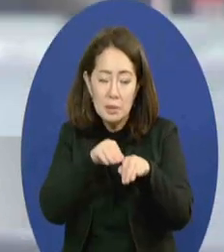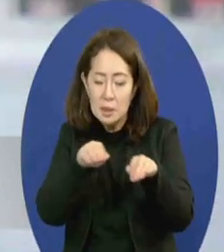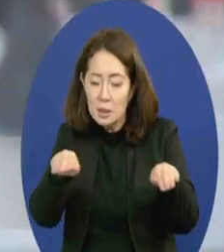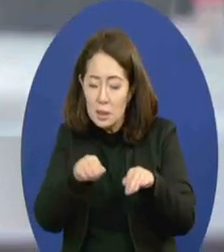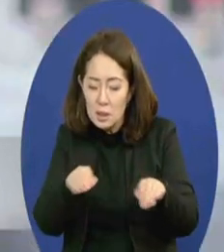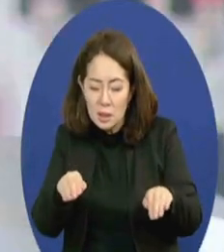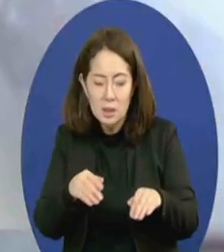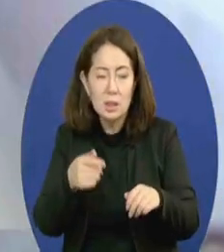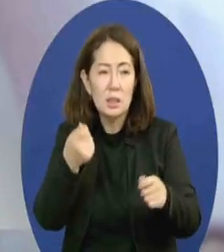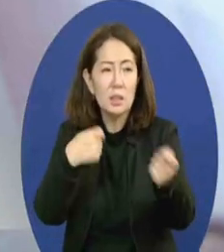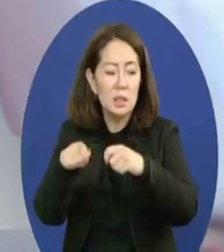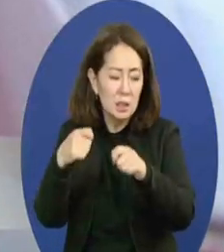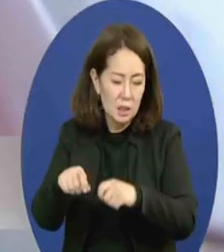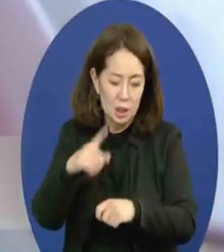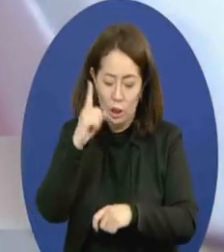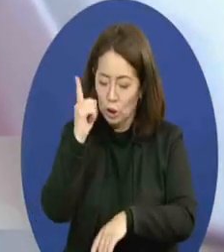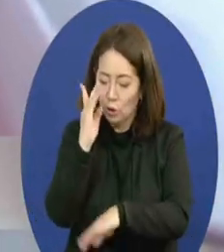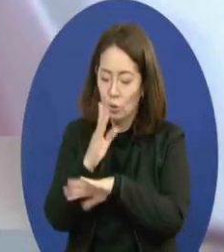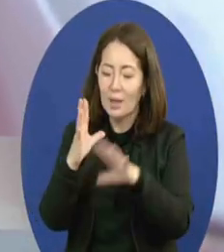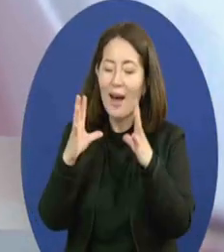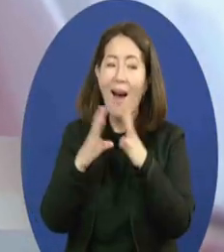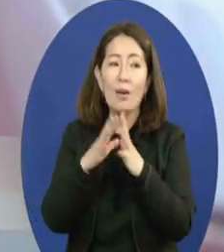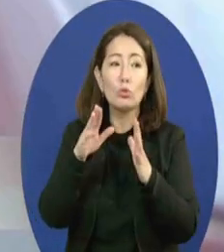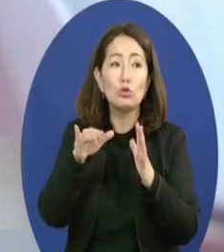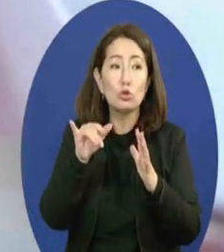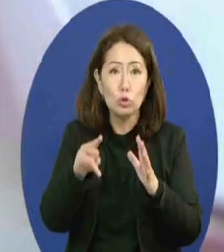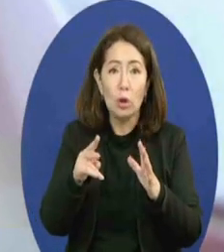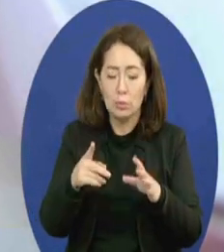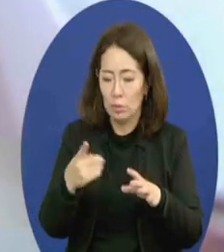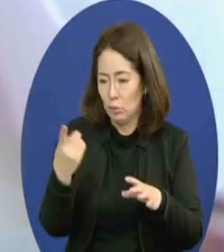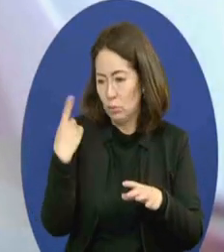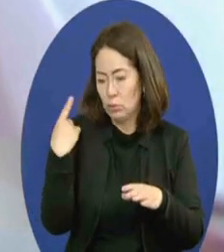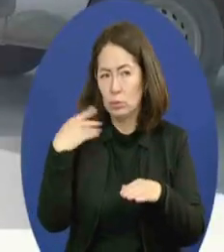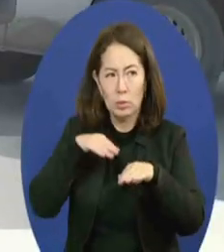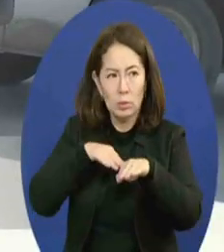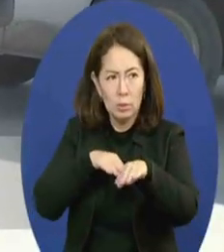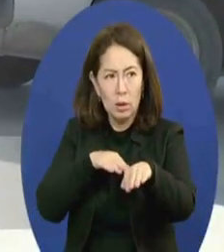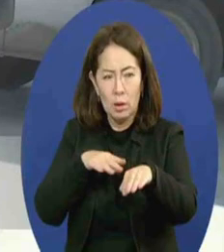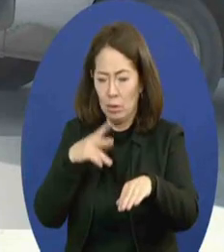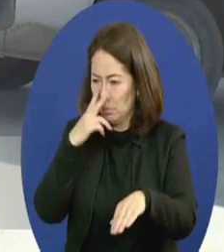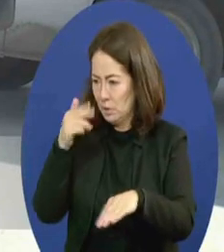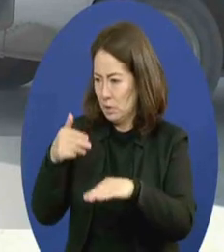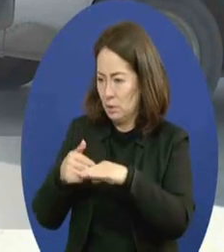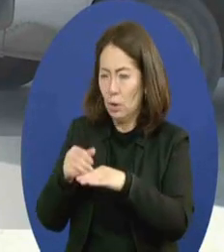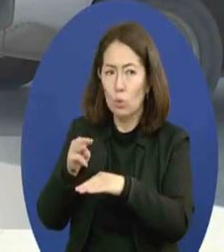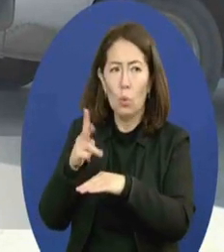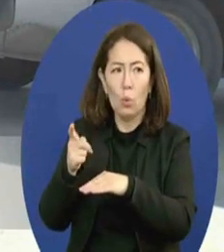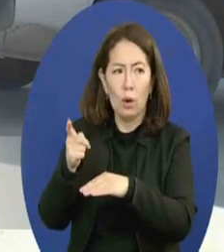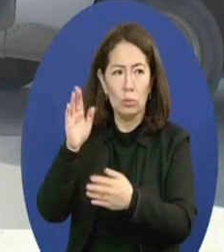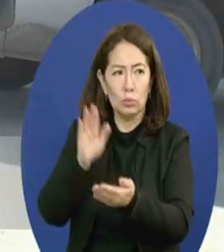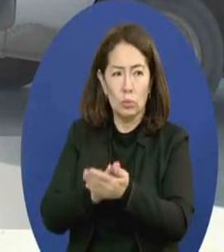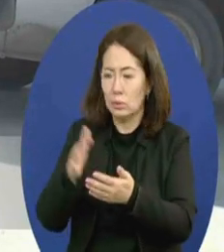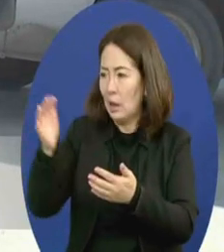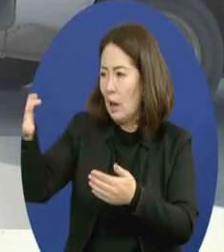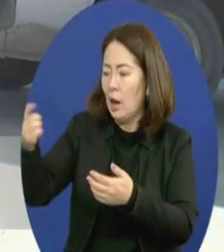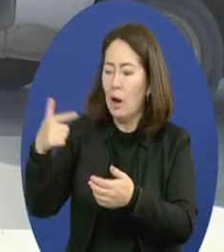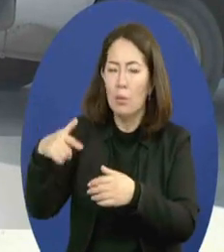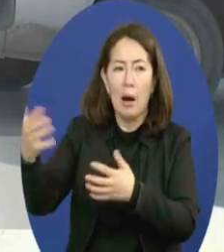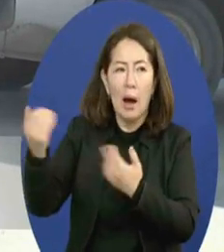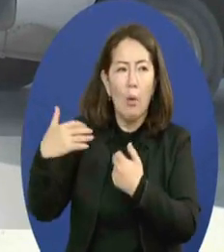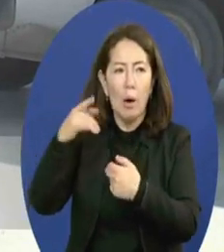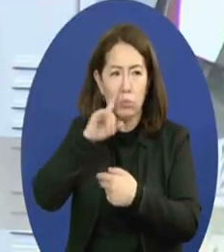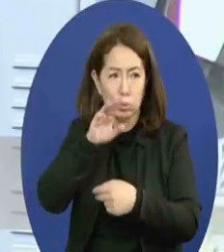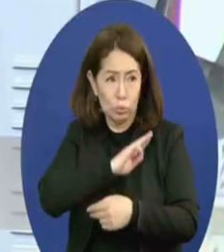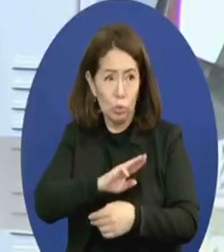хоног дунджаар 10 тонн шатхуун борлуулдаг. Иргэд өчтрөөс хойш ихээр дугаарласнаар түгээх төвүүдэд бензин дуусч татаж авах гэж хугацаа алдах